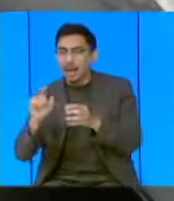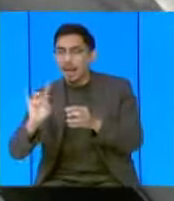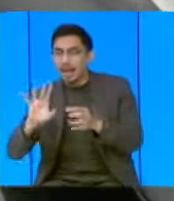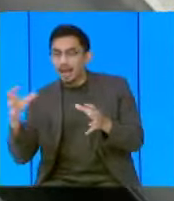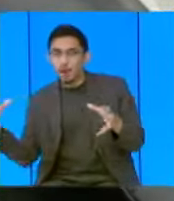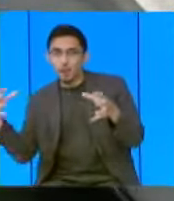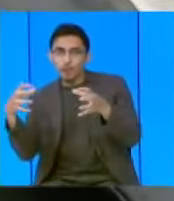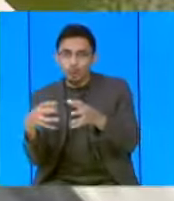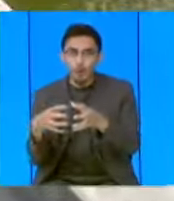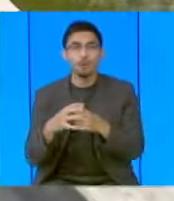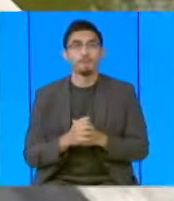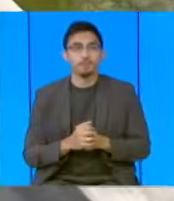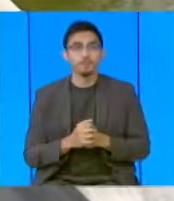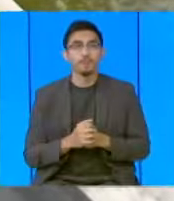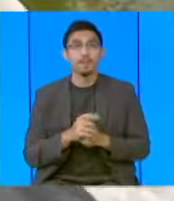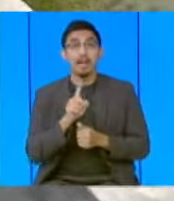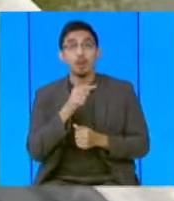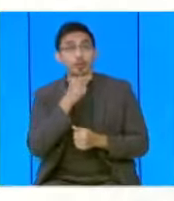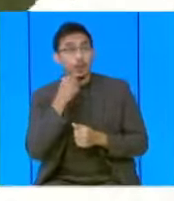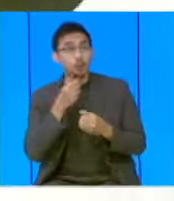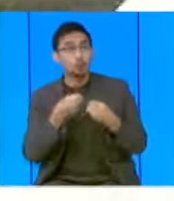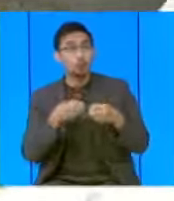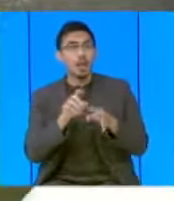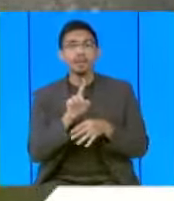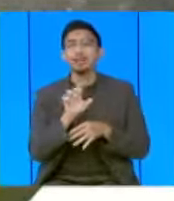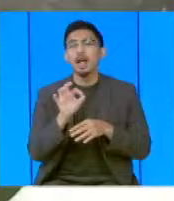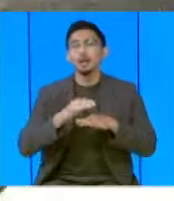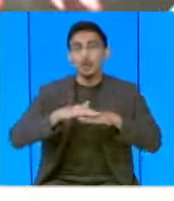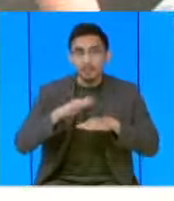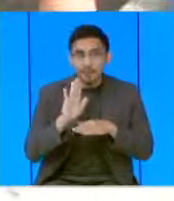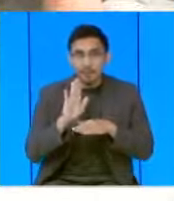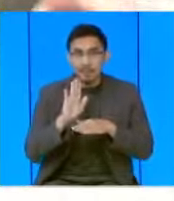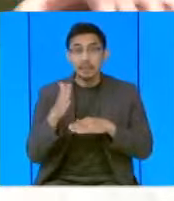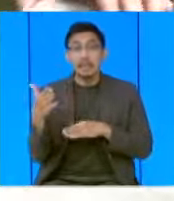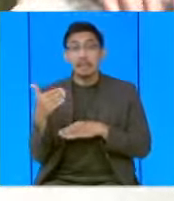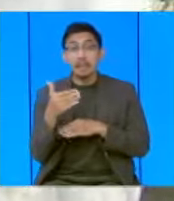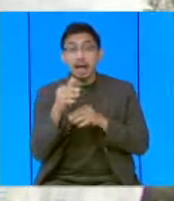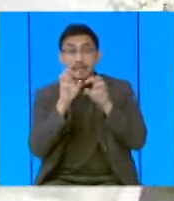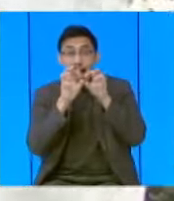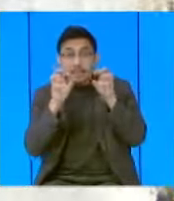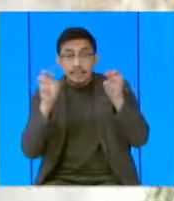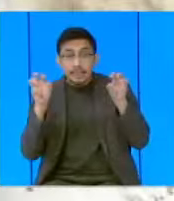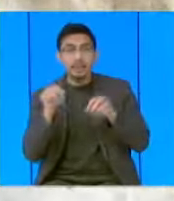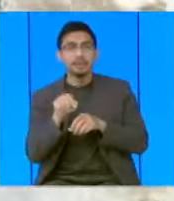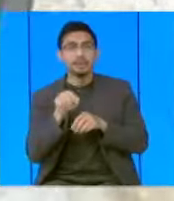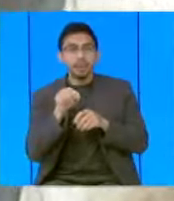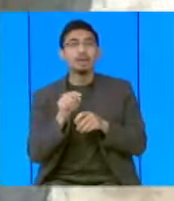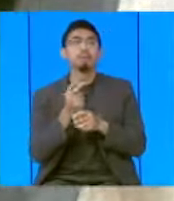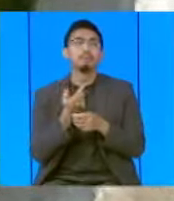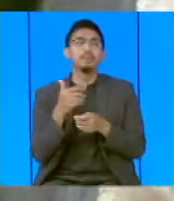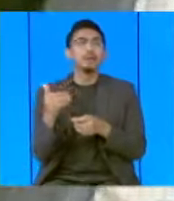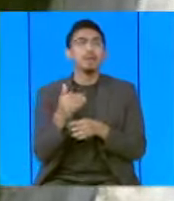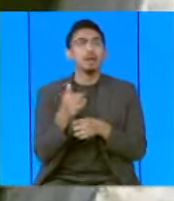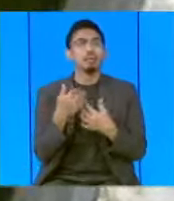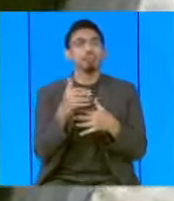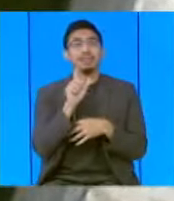Dalam seminggu bisa terjual 100 ekor ikan hias. Yang paling mahal, harga sapi air mencapai 3 juta rupiah